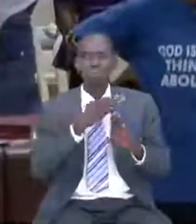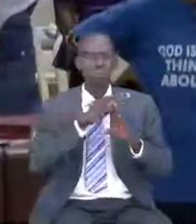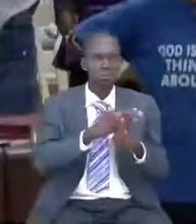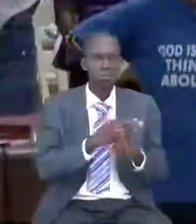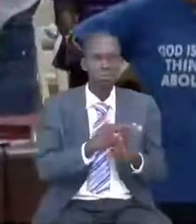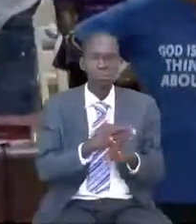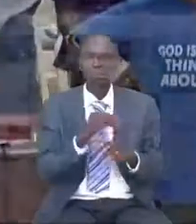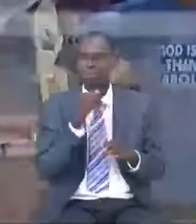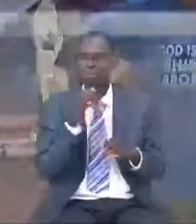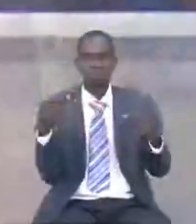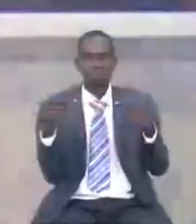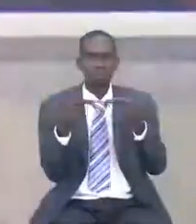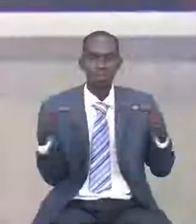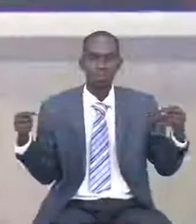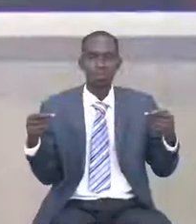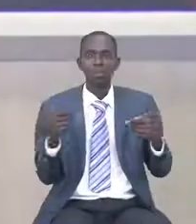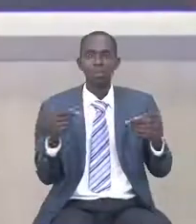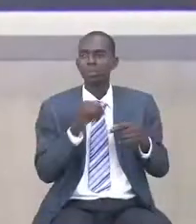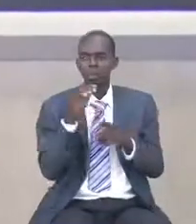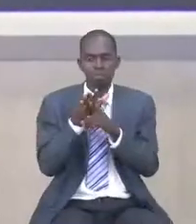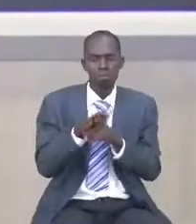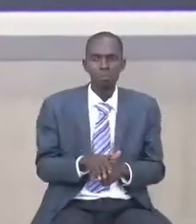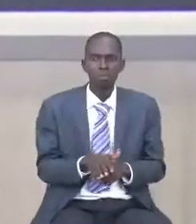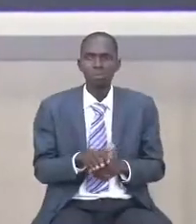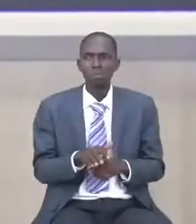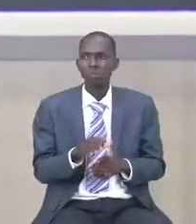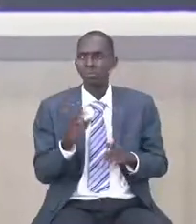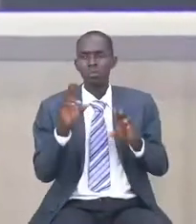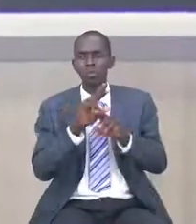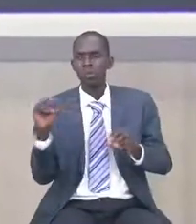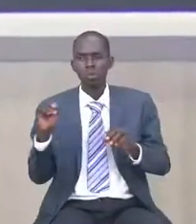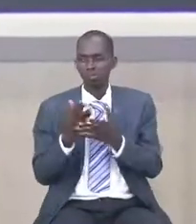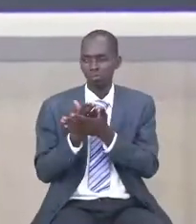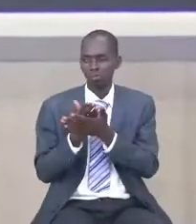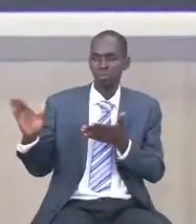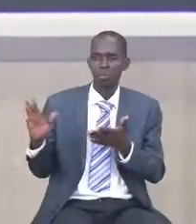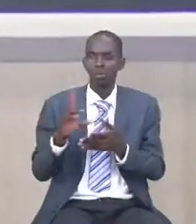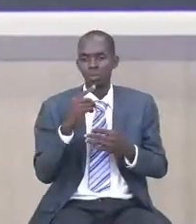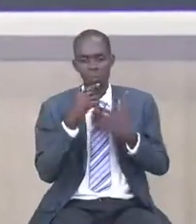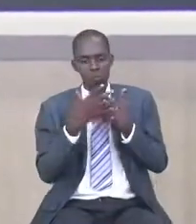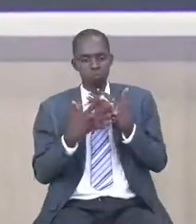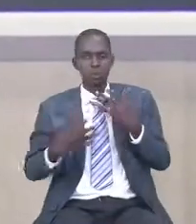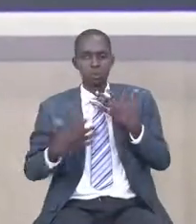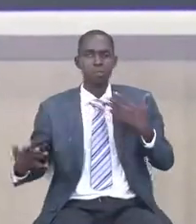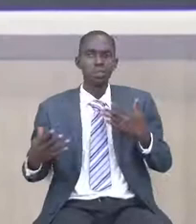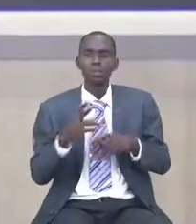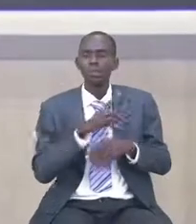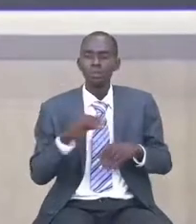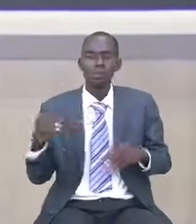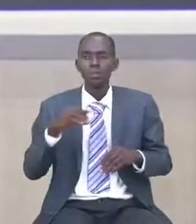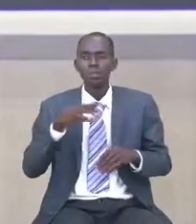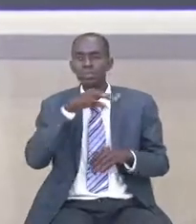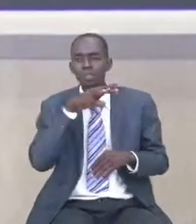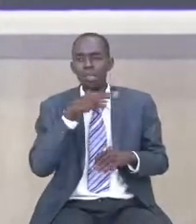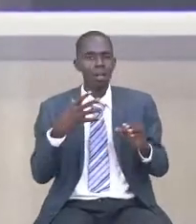Rien, aucune pierre d'achoppement, aucune opposition, aucune pression, aucun rejet,